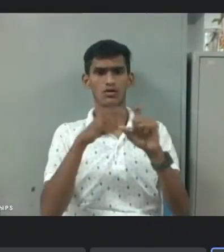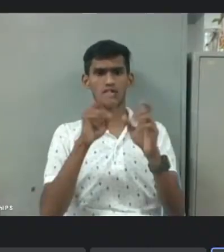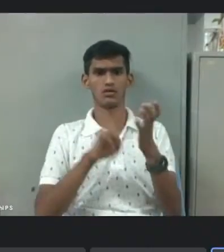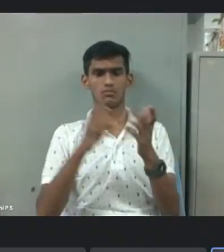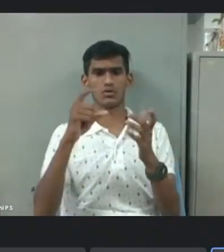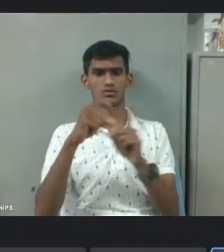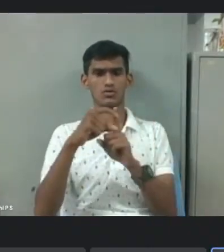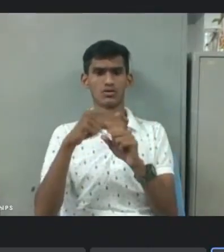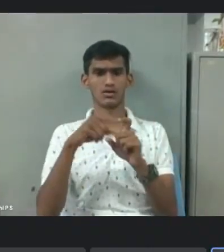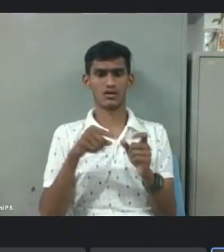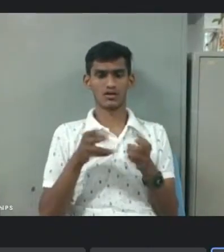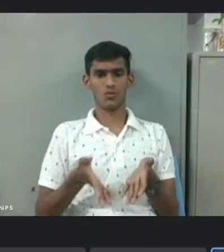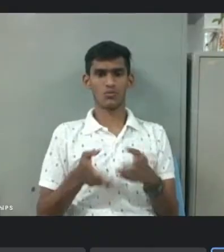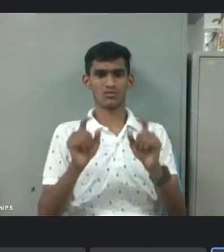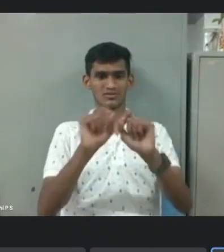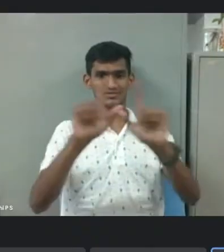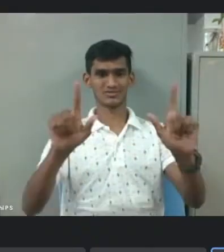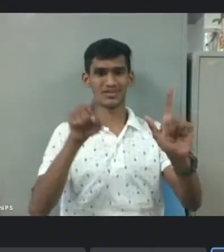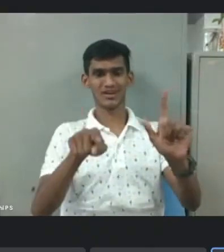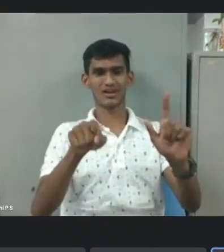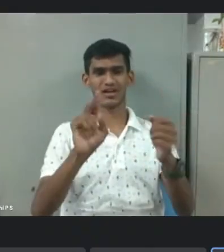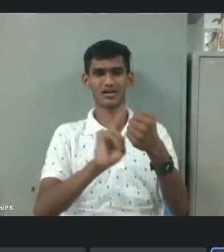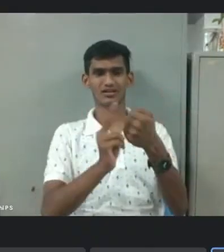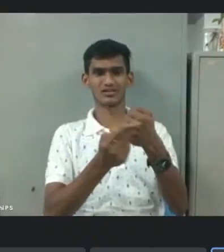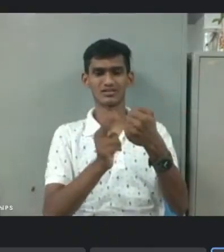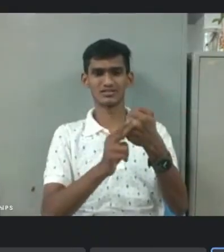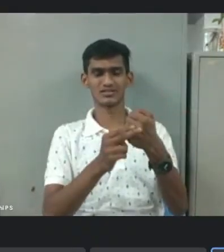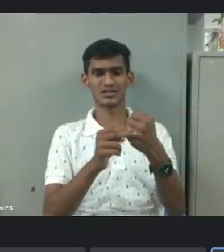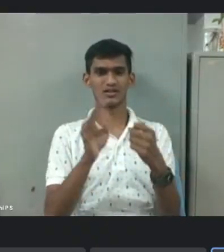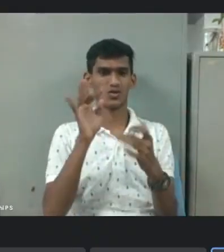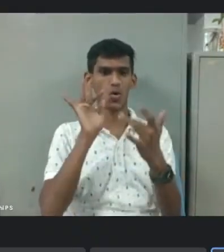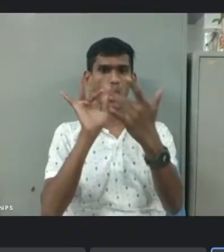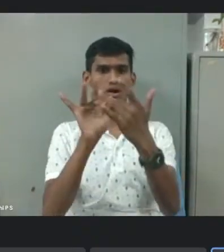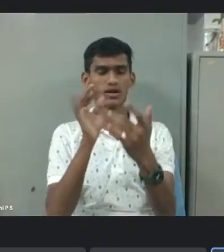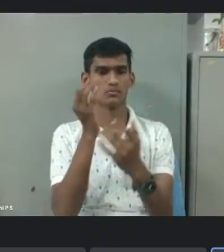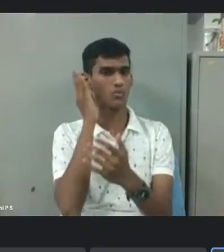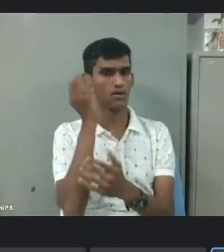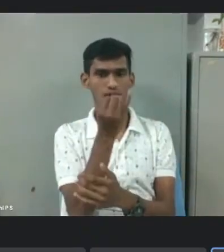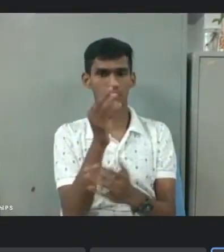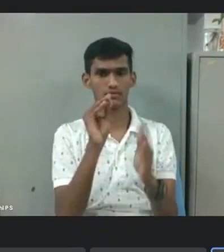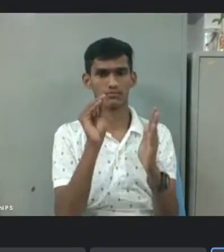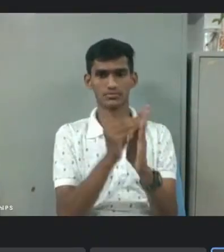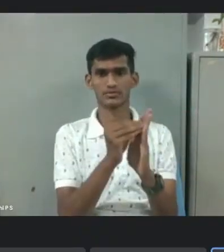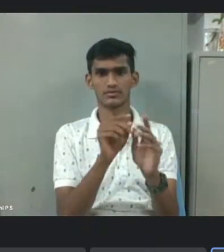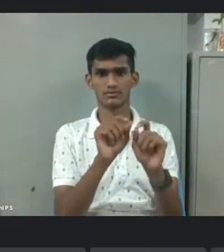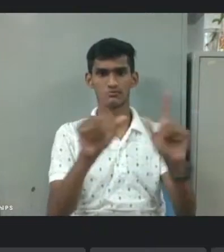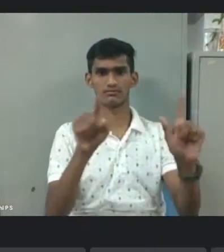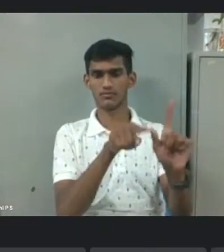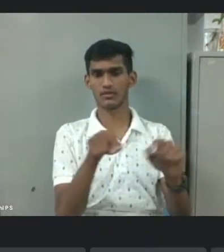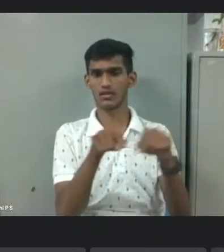കോൺടാക്ട് നമ്പർ വന്നിട്ടുണ്ടാവും. നിഡാസ് ടീമിന്റെ കോൺടാക്ട് നമ്പറിൽ ബന്ധപ്പെട്ടാല് ബാക്കി ഡീറ്റെയിൽസ് എല്ലാം പറഞ്ഞു തരുന്നതാണ്.